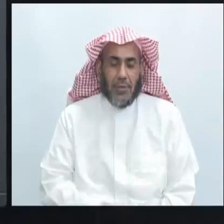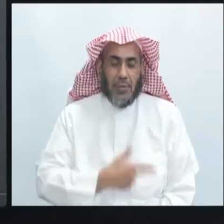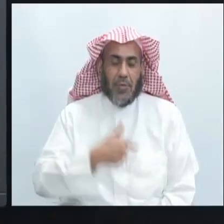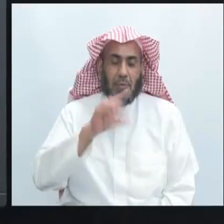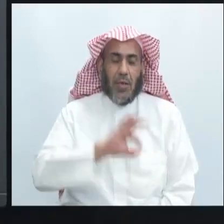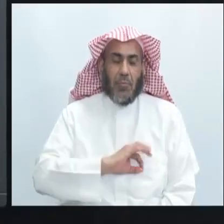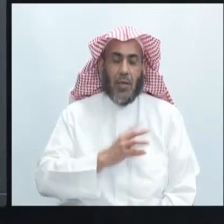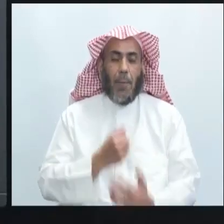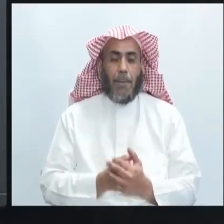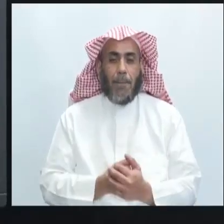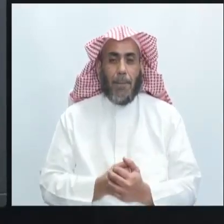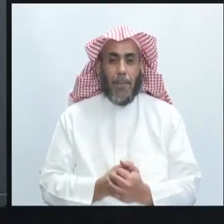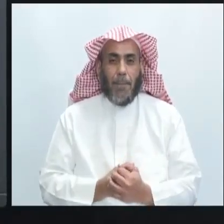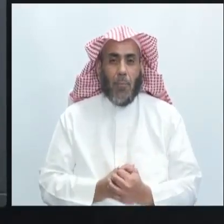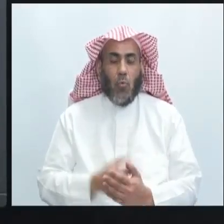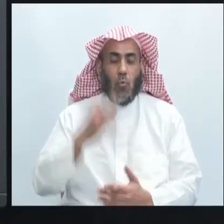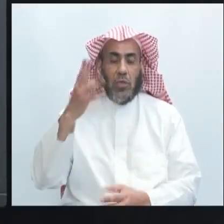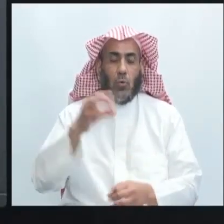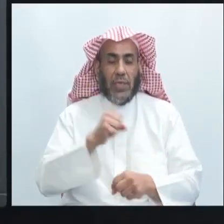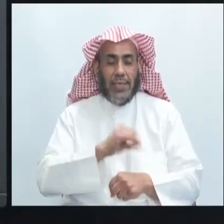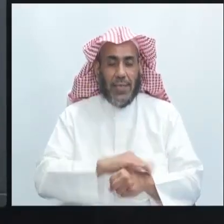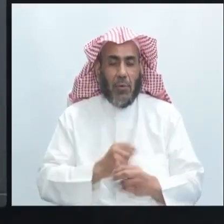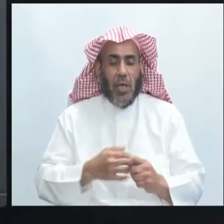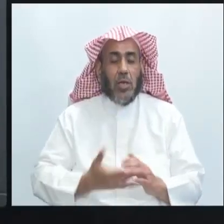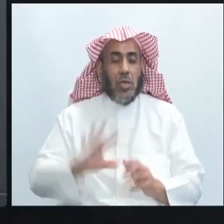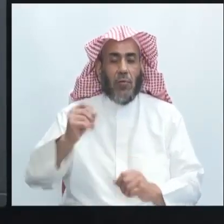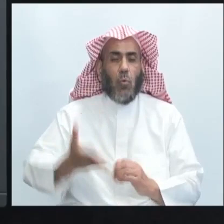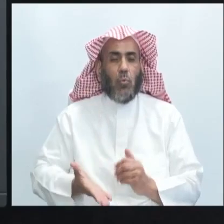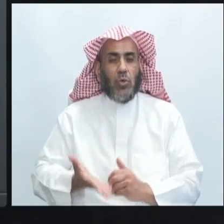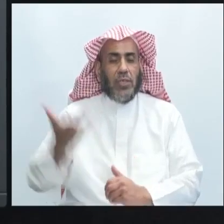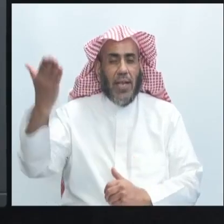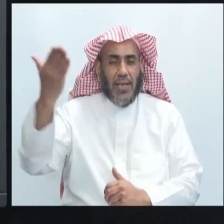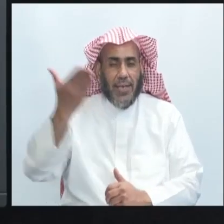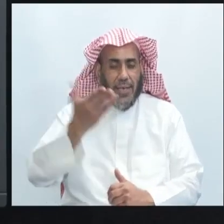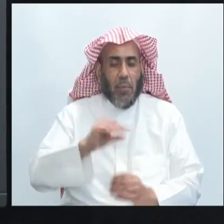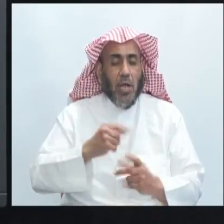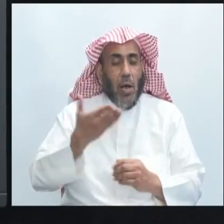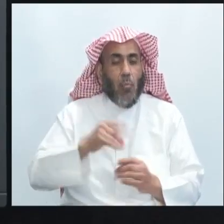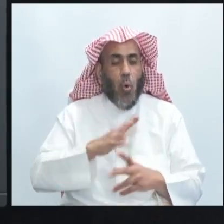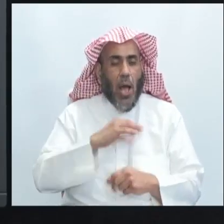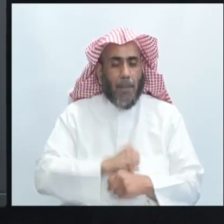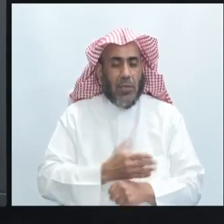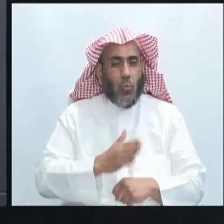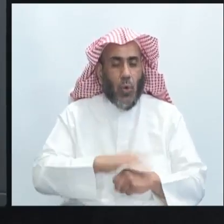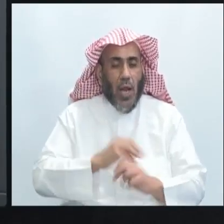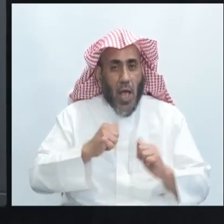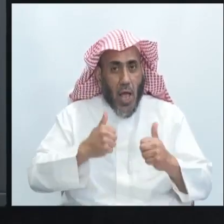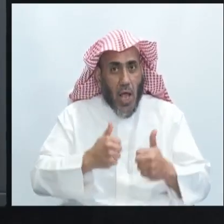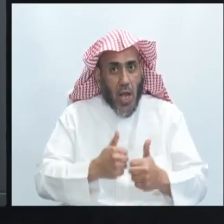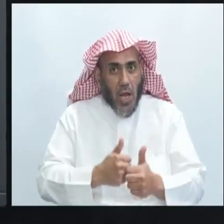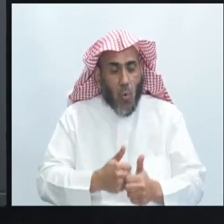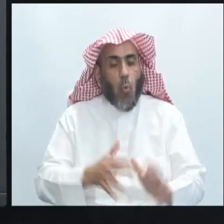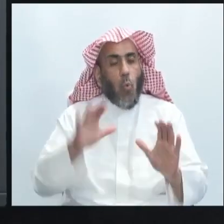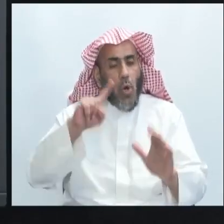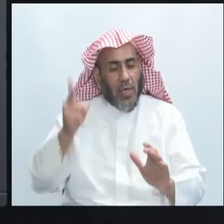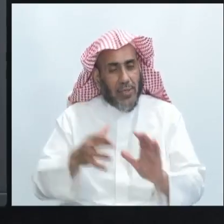بسم الله الرحمن الرحيم والصلاه والسلام على اشرف الانبياء والمرسلين نبينا محمد وعلى اله